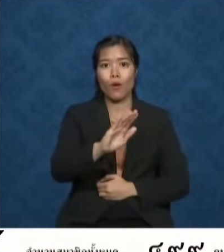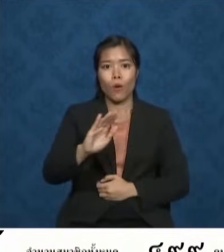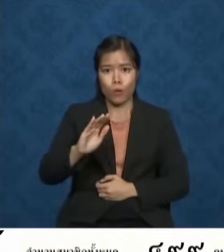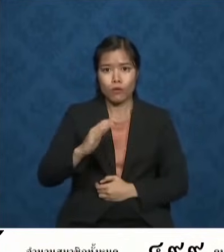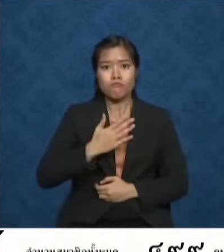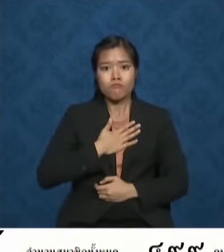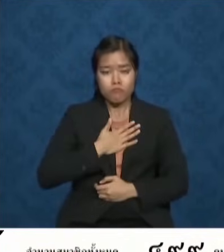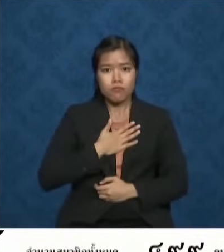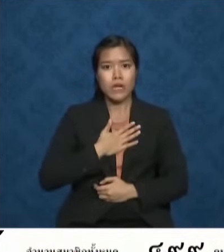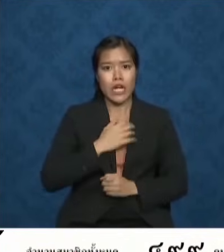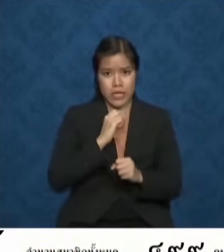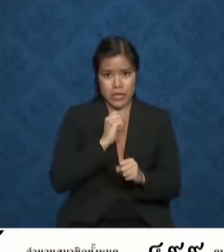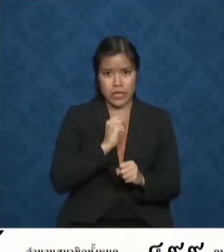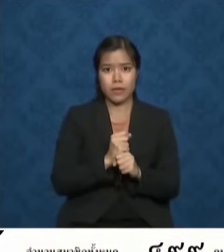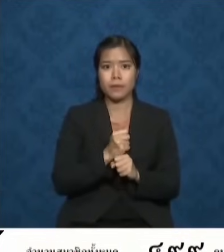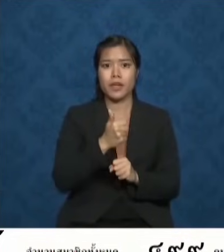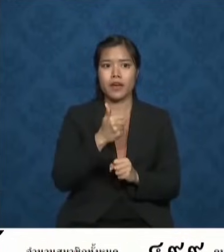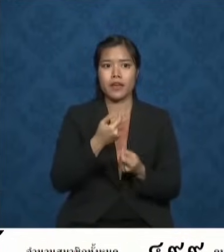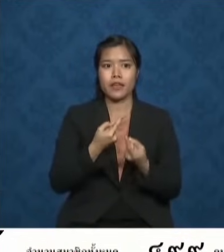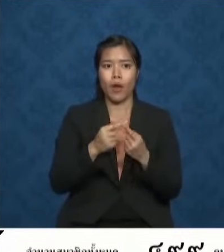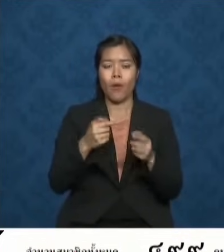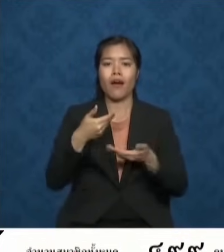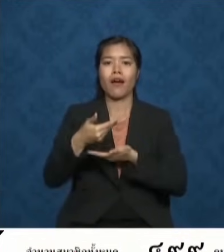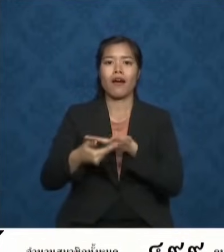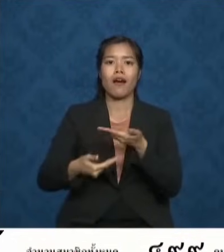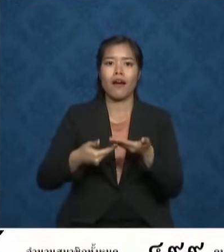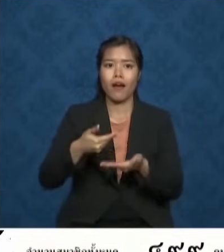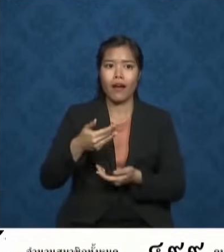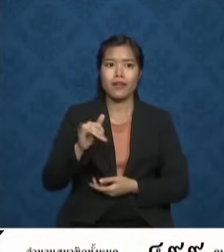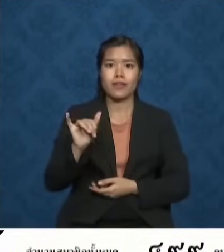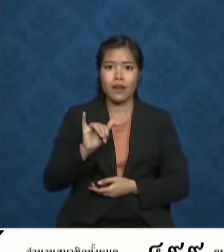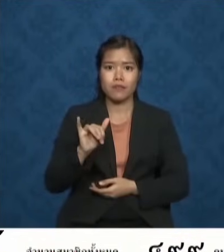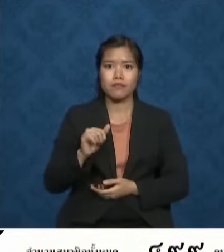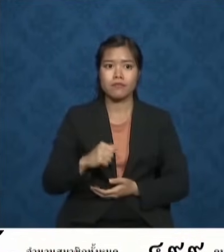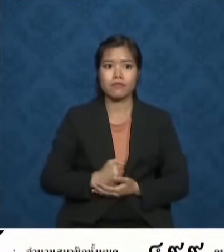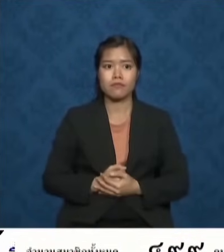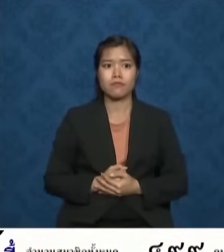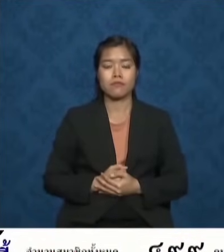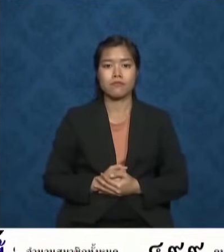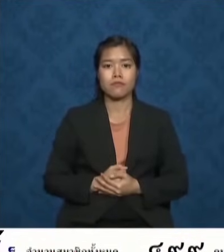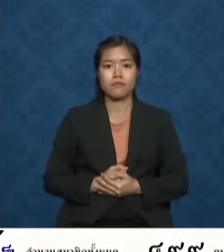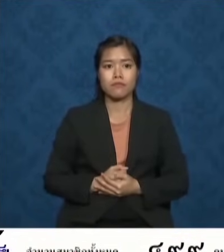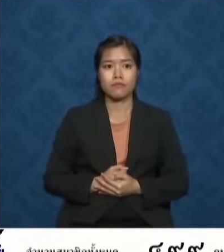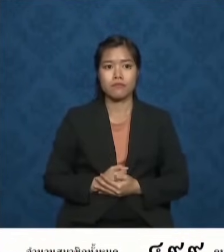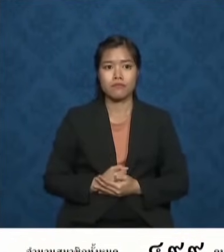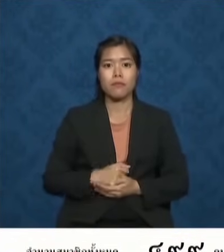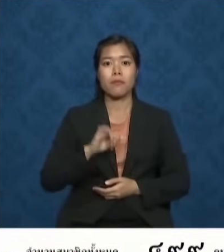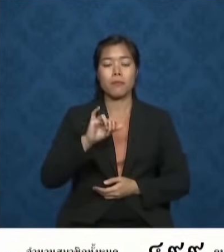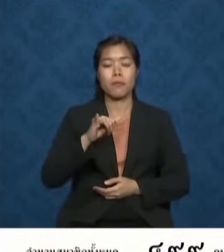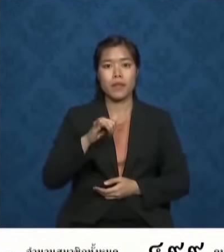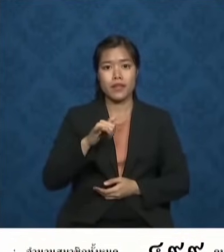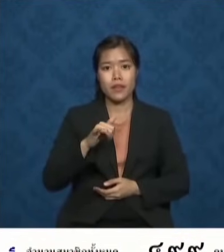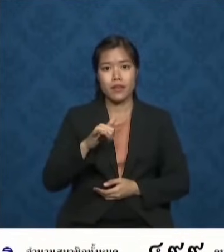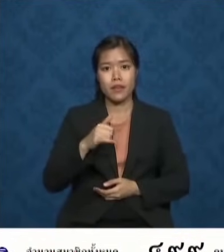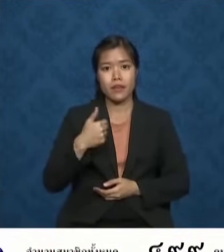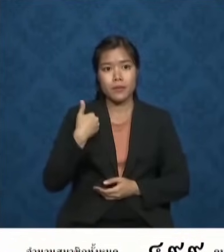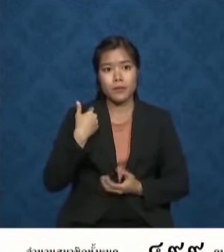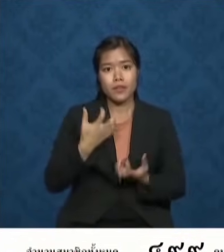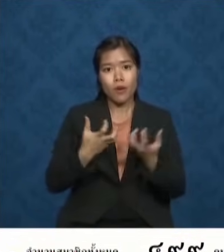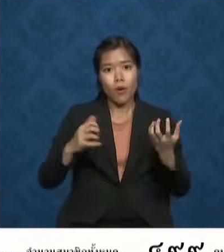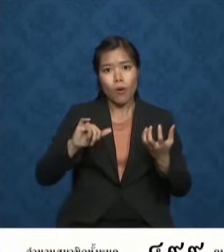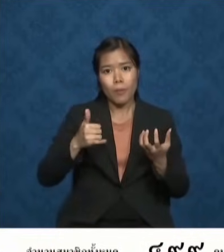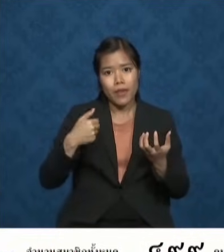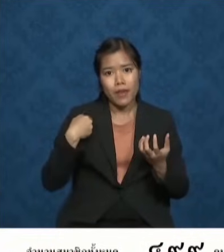แต่ขายได้ยังประจำการได้ยังบางอย่างก็ต้องยอมรับว่ามาตรฐ